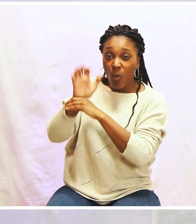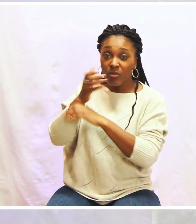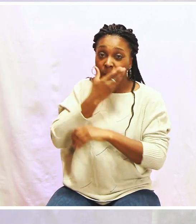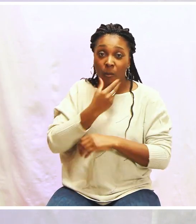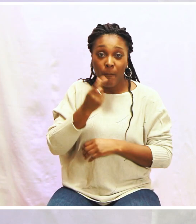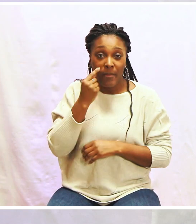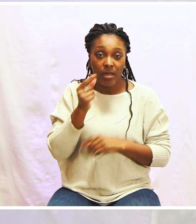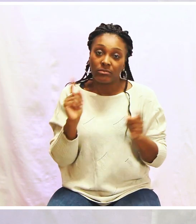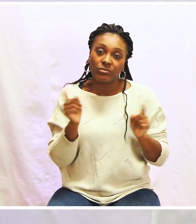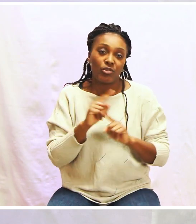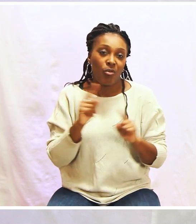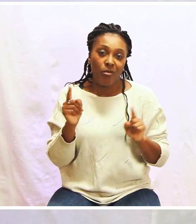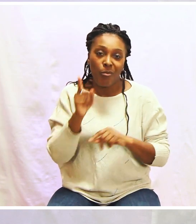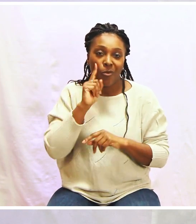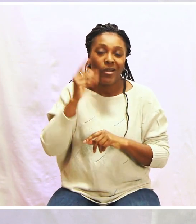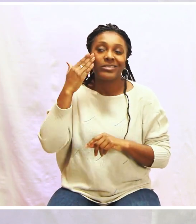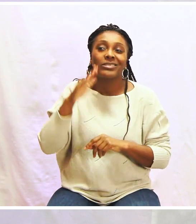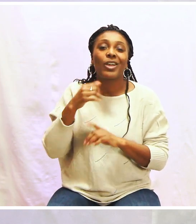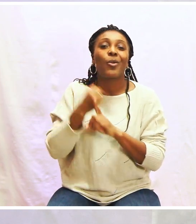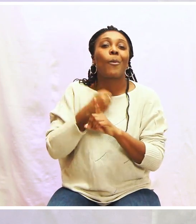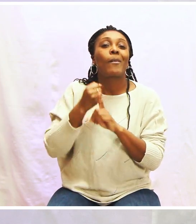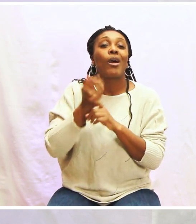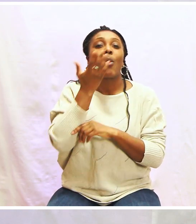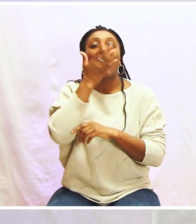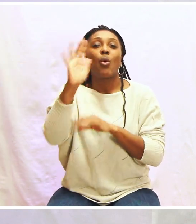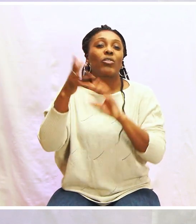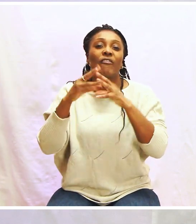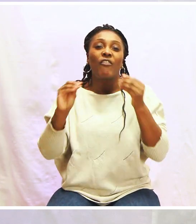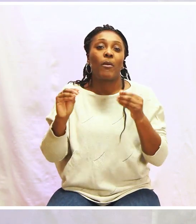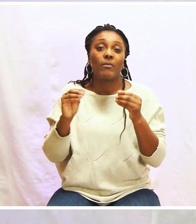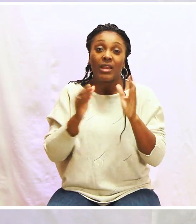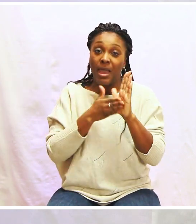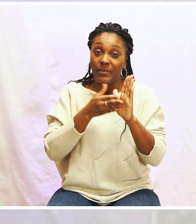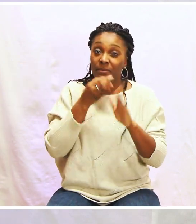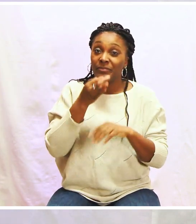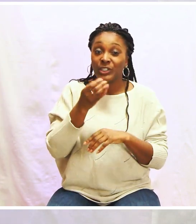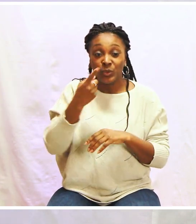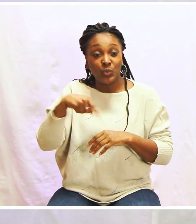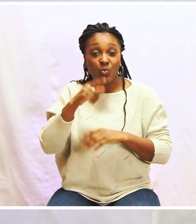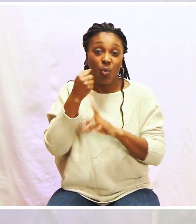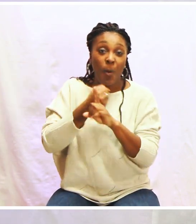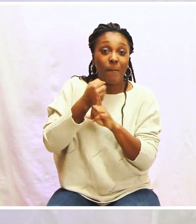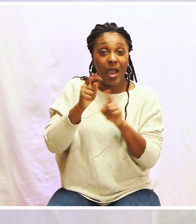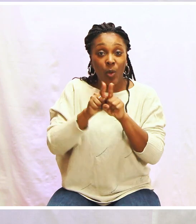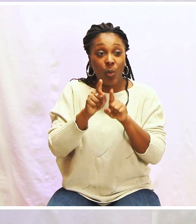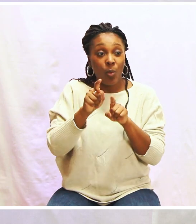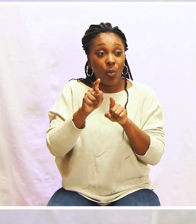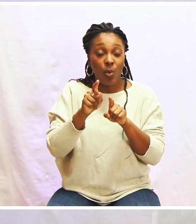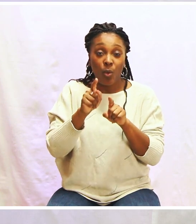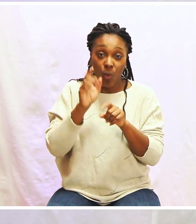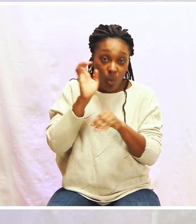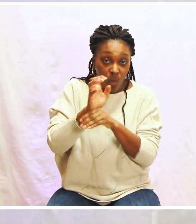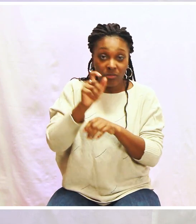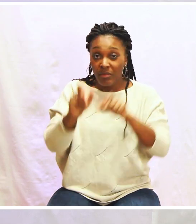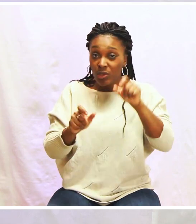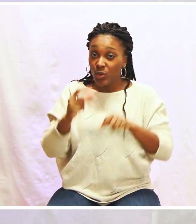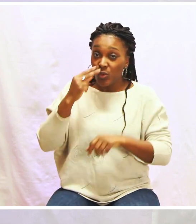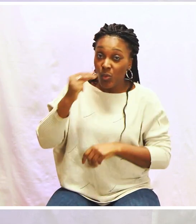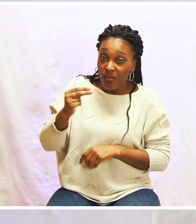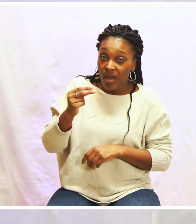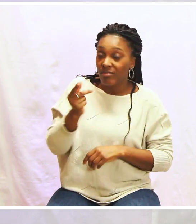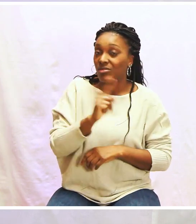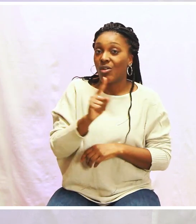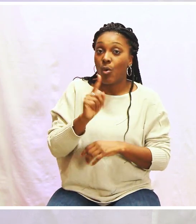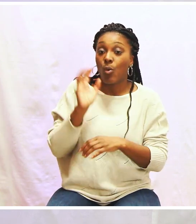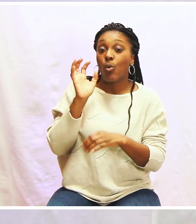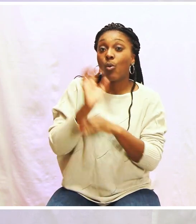autre niveau, c'est Paul qui nous le dit. On n'a pas à combattre contre la chair et le sang, contre l'être humain, mais contre toute une sphère démoniaque qui est